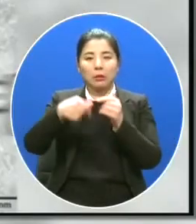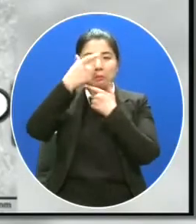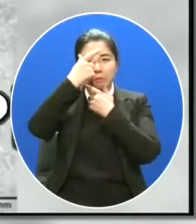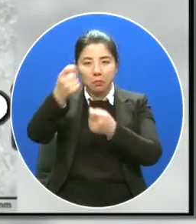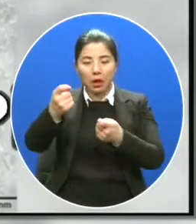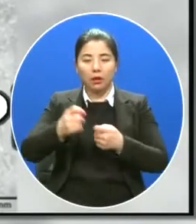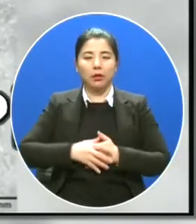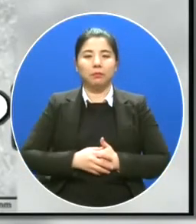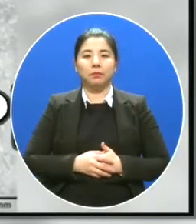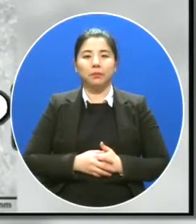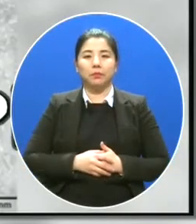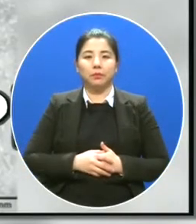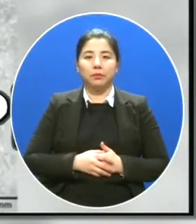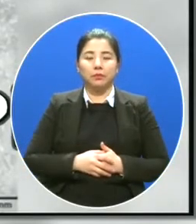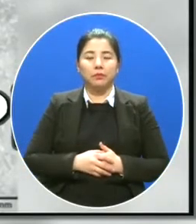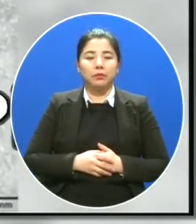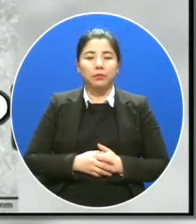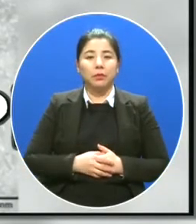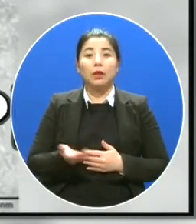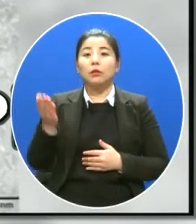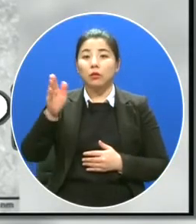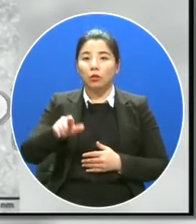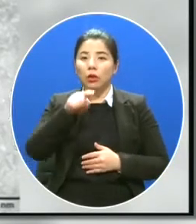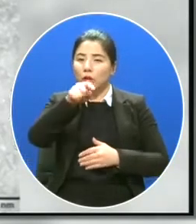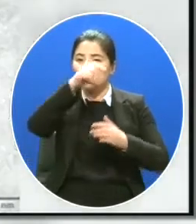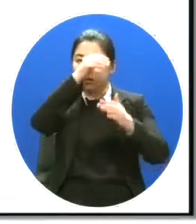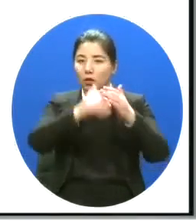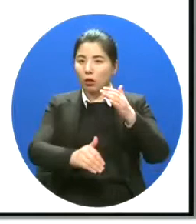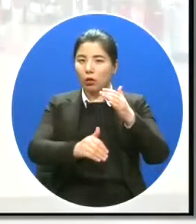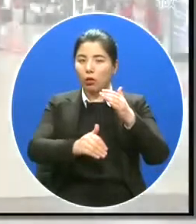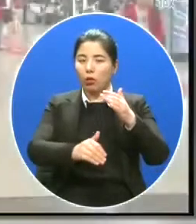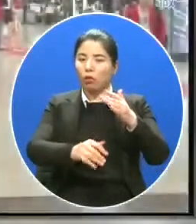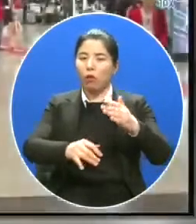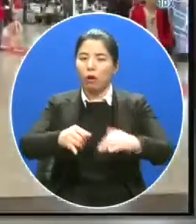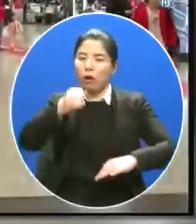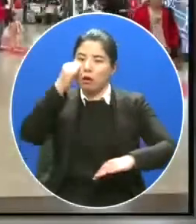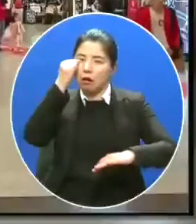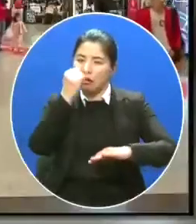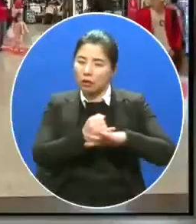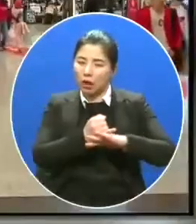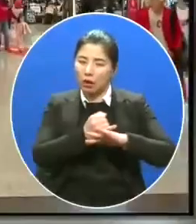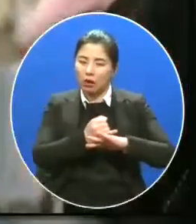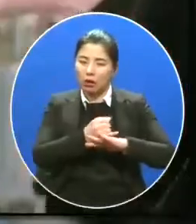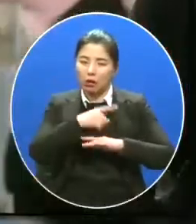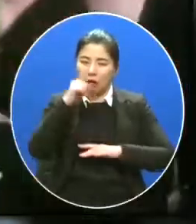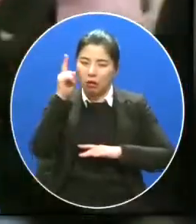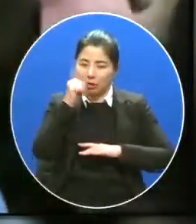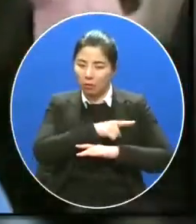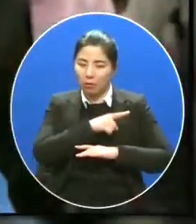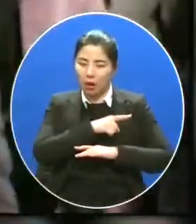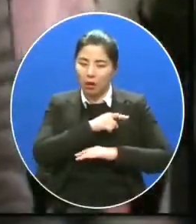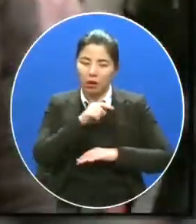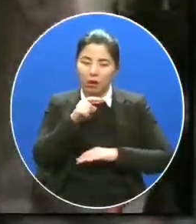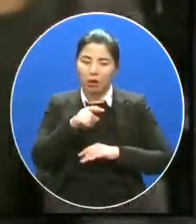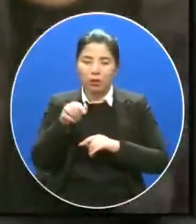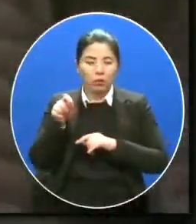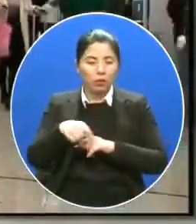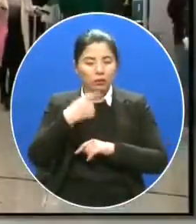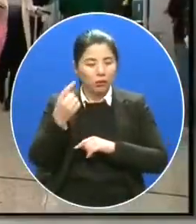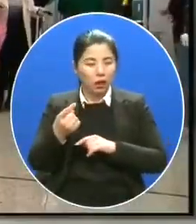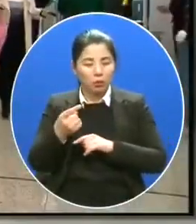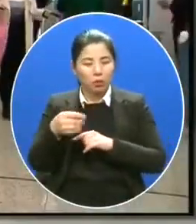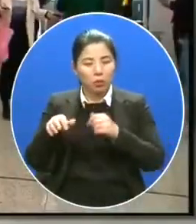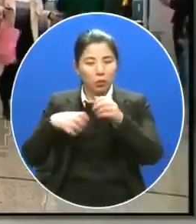시의적절한 편성이 아닐 수 없었습니다. 그러나 그 내용이 최악을 피해 차악을 선택하는